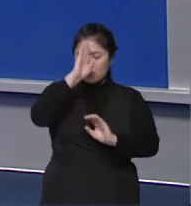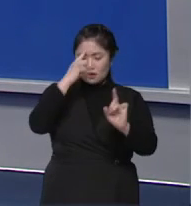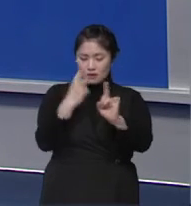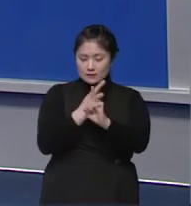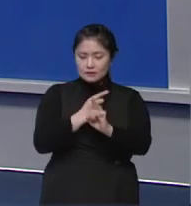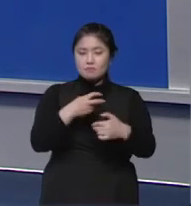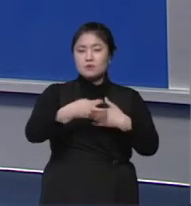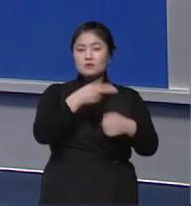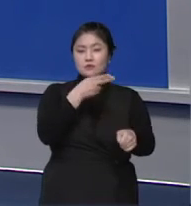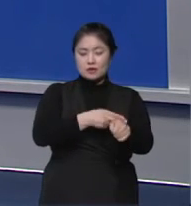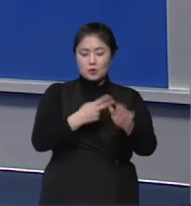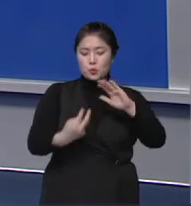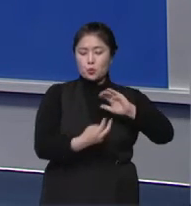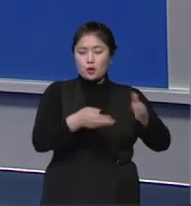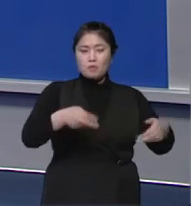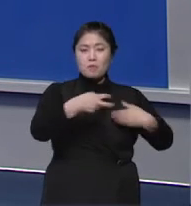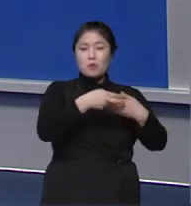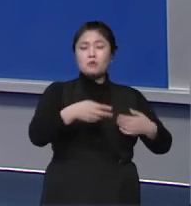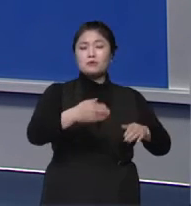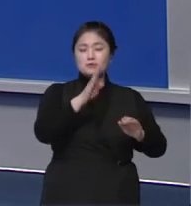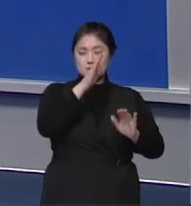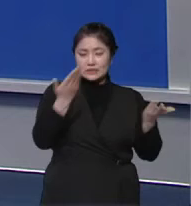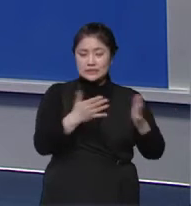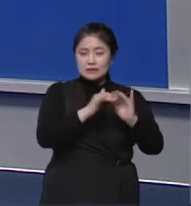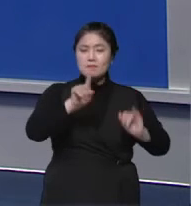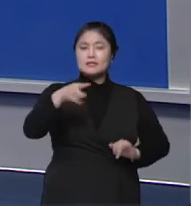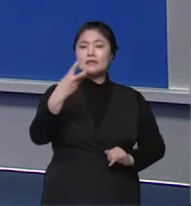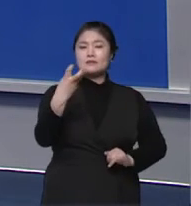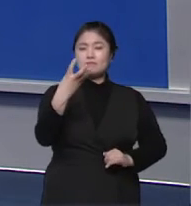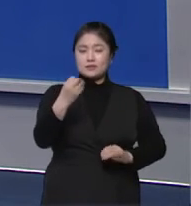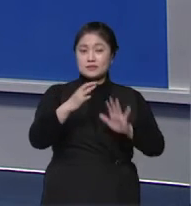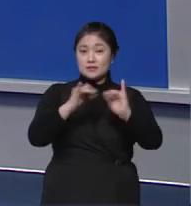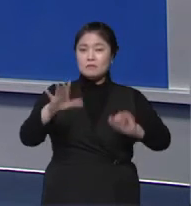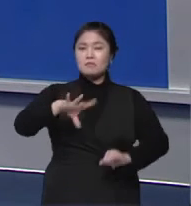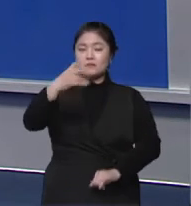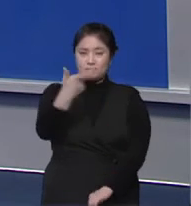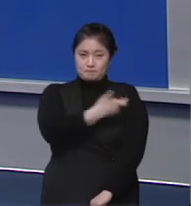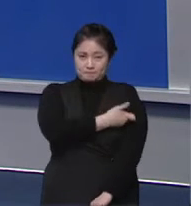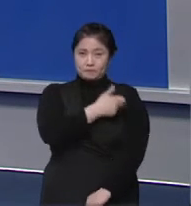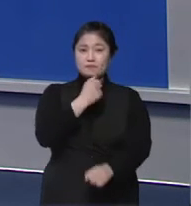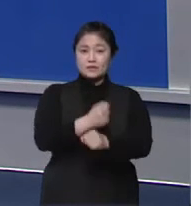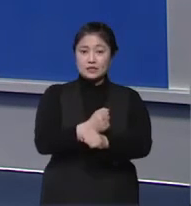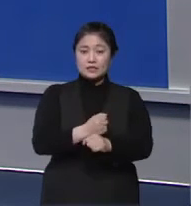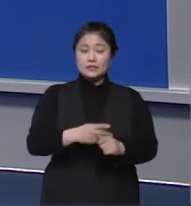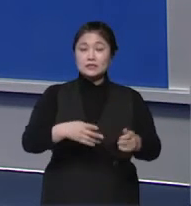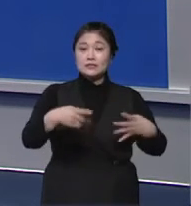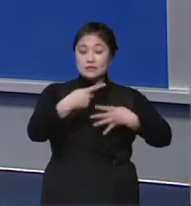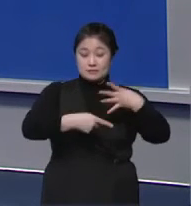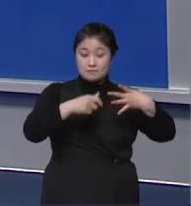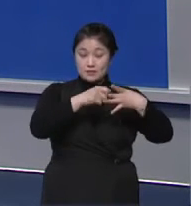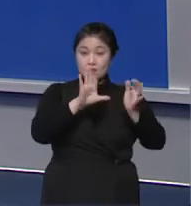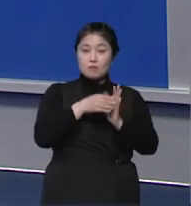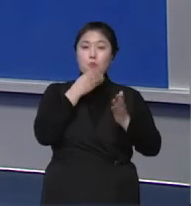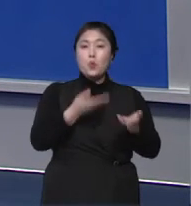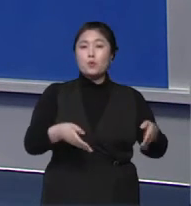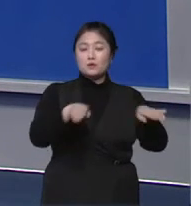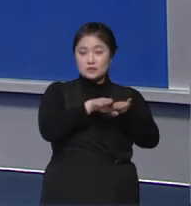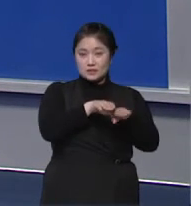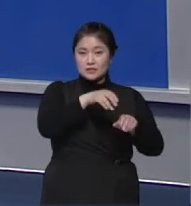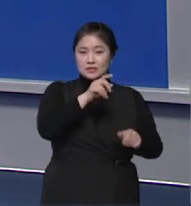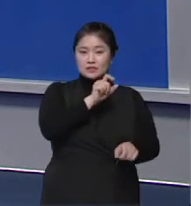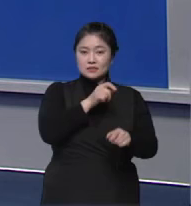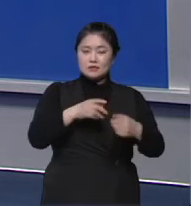어려진 요양 병원 종사자 등 130만 명이 먼저 접종을 같습니다 이 군기 부터는 복지시설